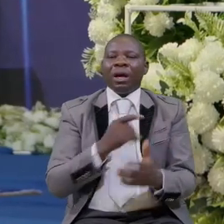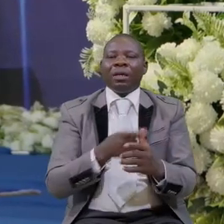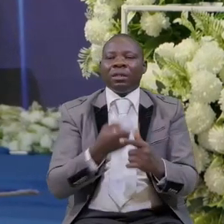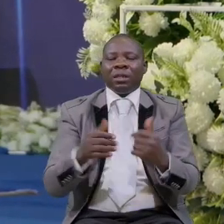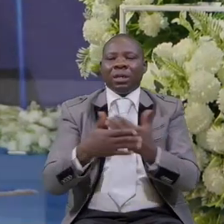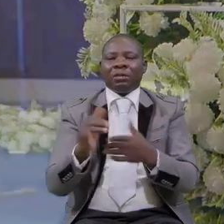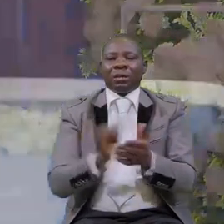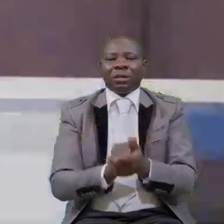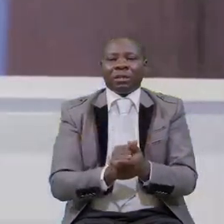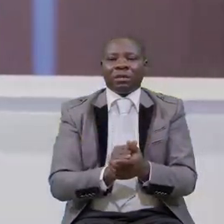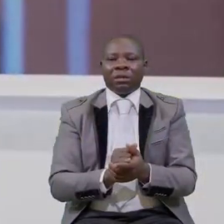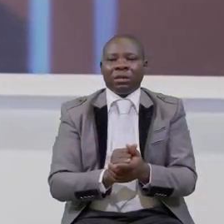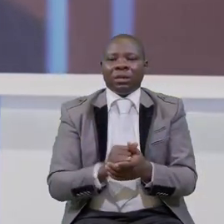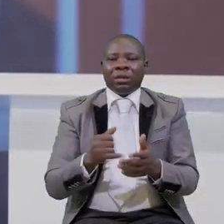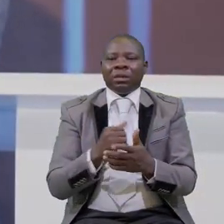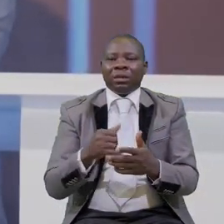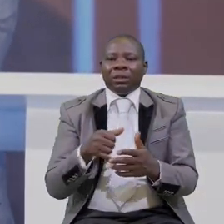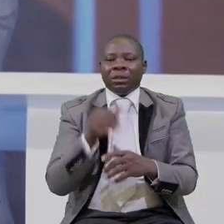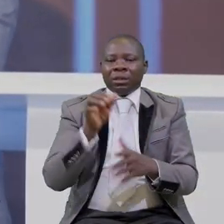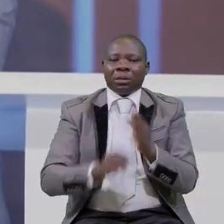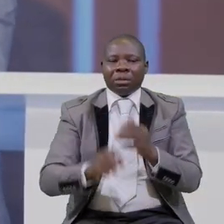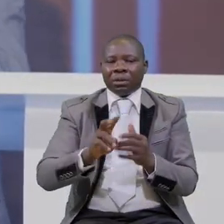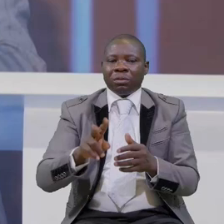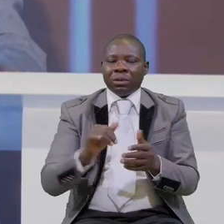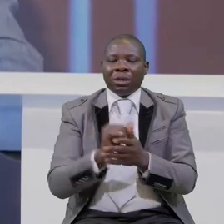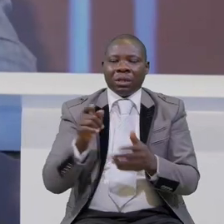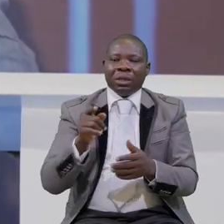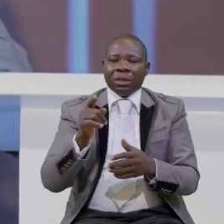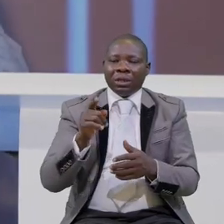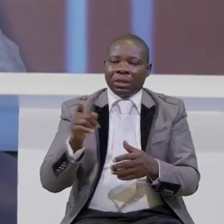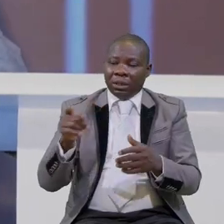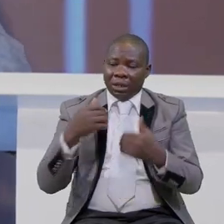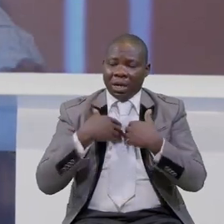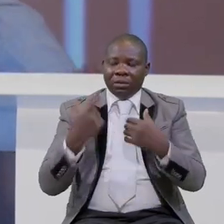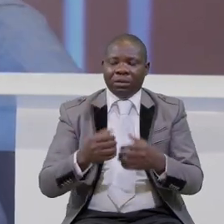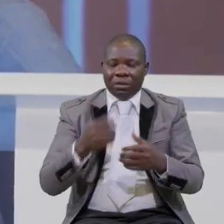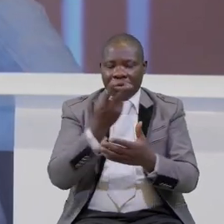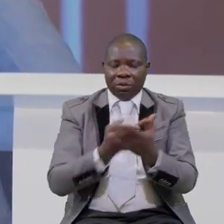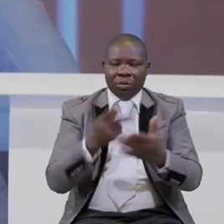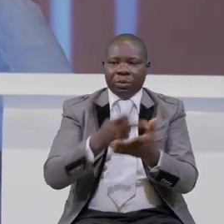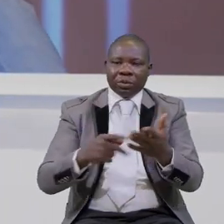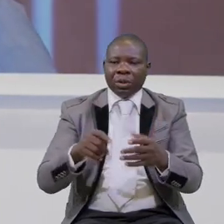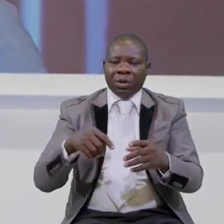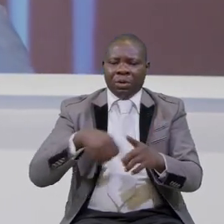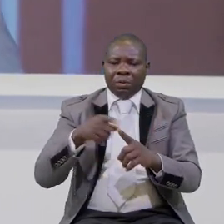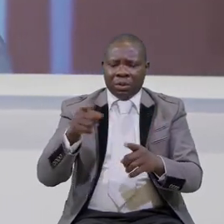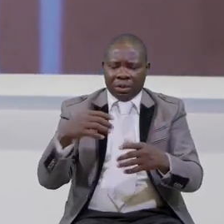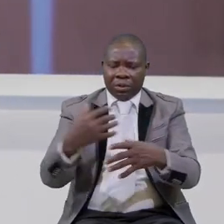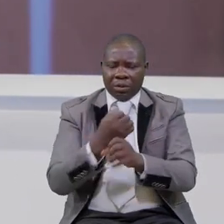Et après ça, dans le même chapitre, là où il a la double portion, quand il a obtenu la double